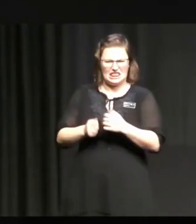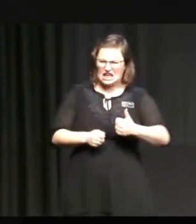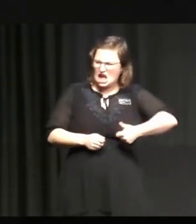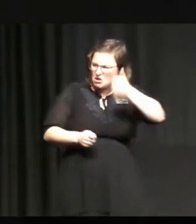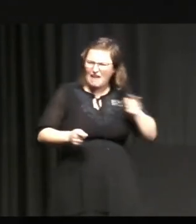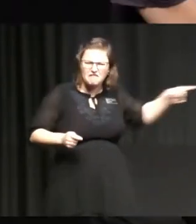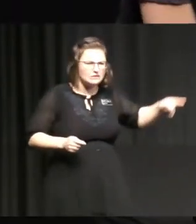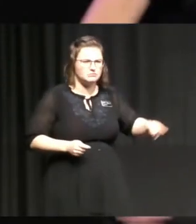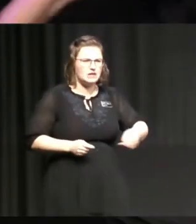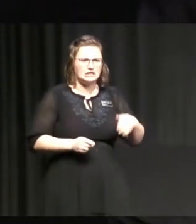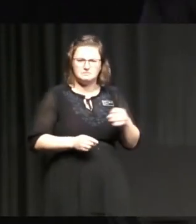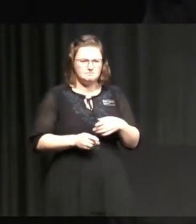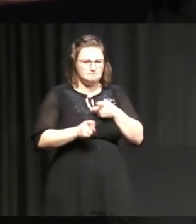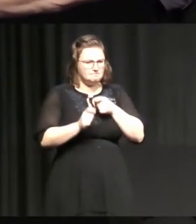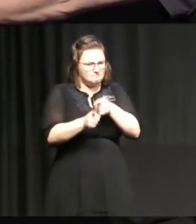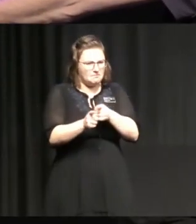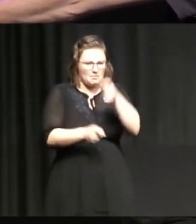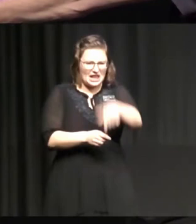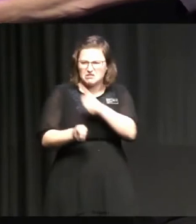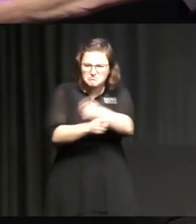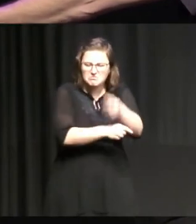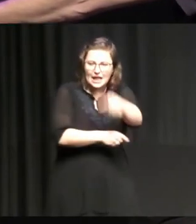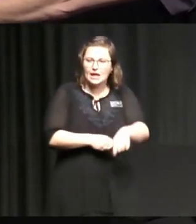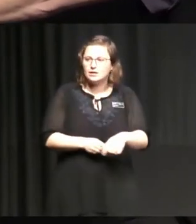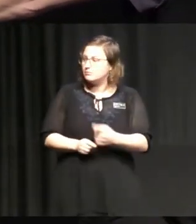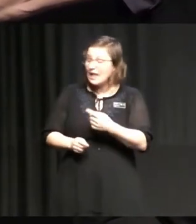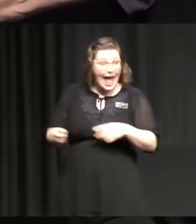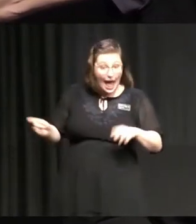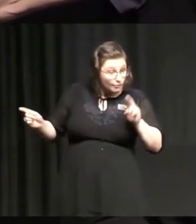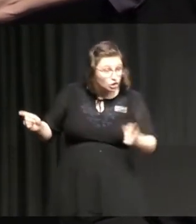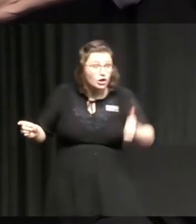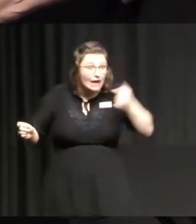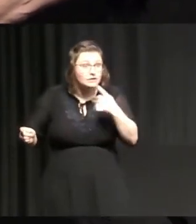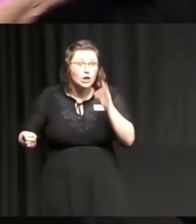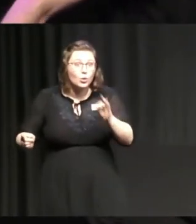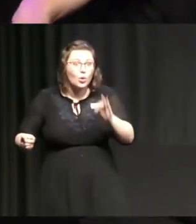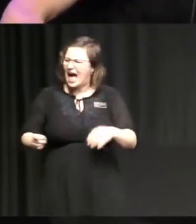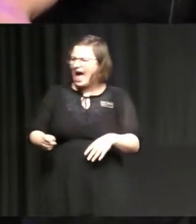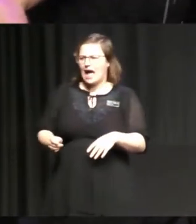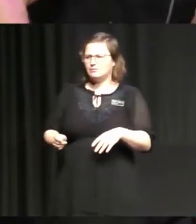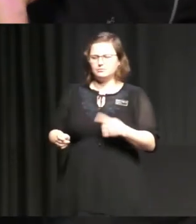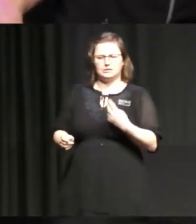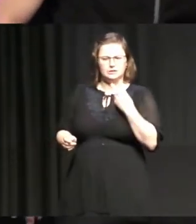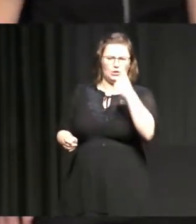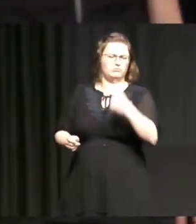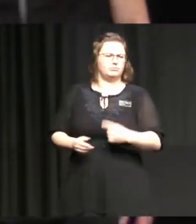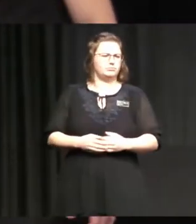allt. Och att samarbeta. Fokus och koncentration krävs. Och jag